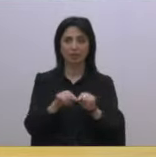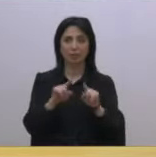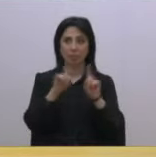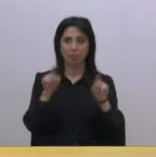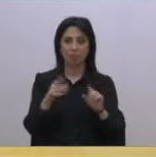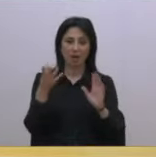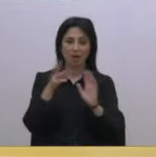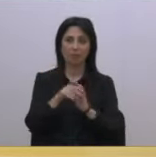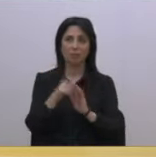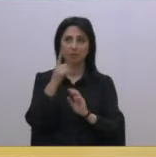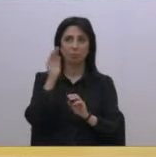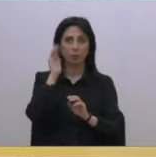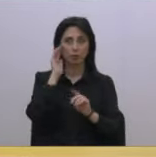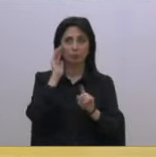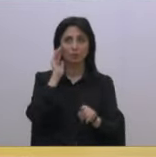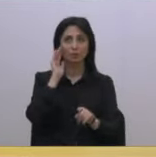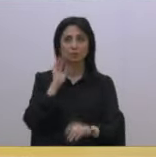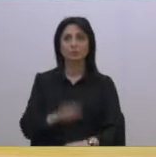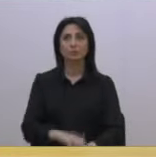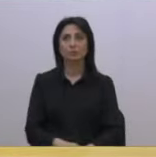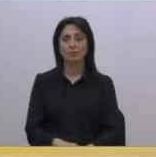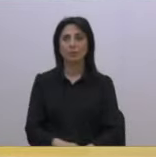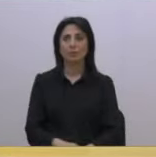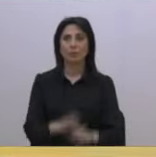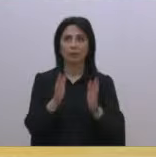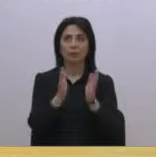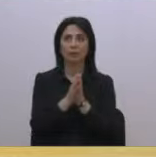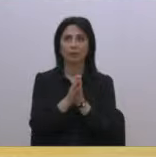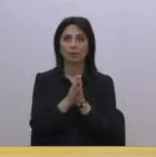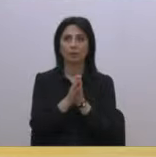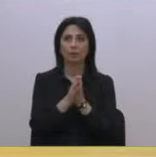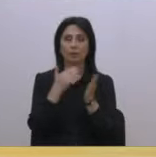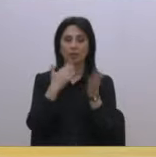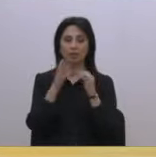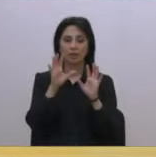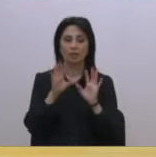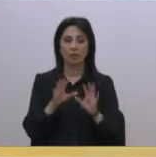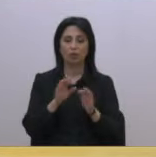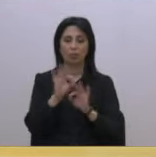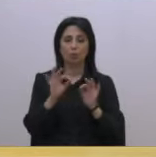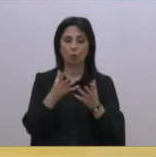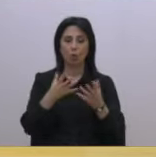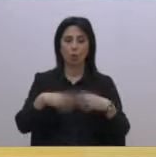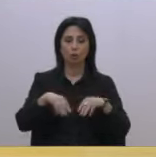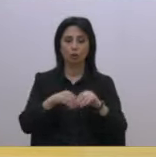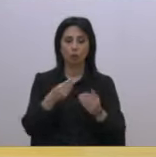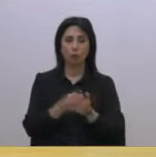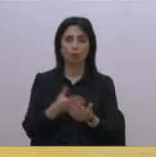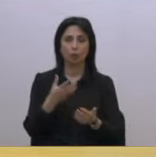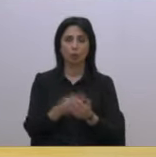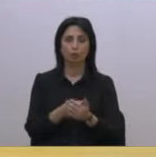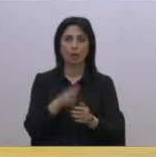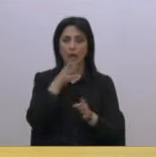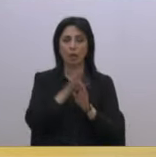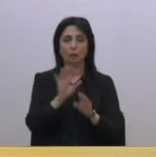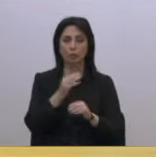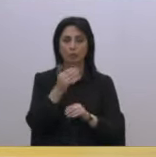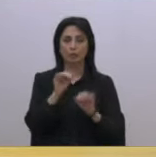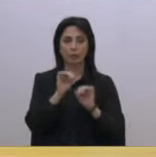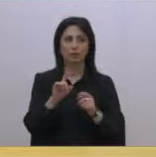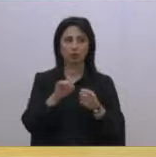ეხრება კენჭი პირველი მოსმენით. გთხოვთ, კენჭი ეხრება კანონის პროექტს ოჯახური ღირებულებებისა და არასრულწლოვანთა